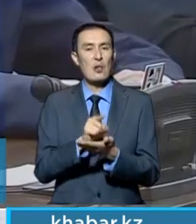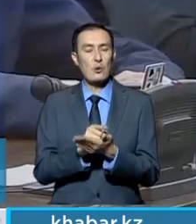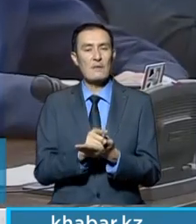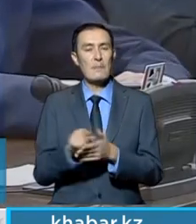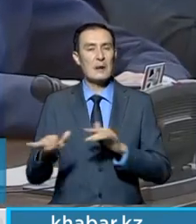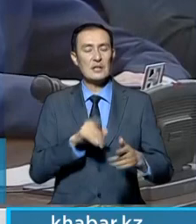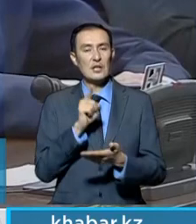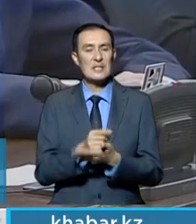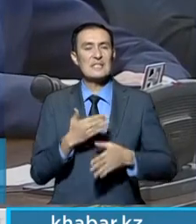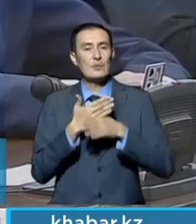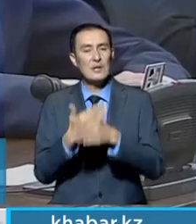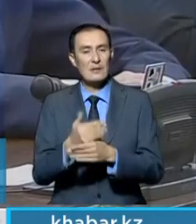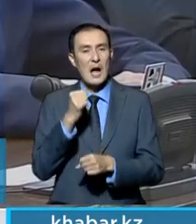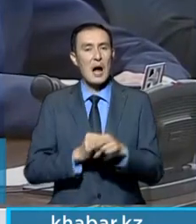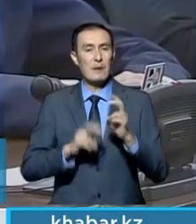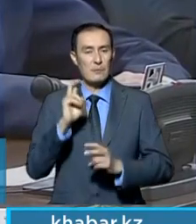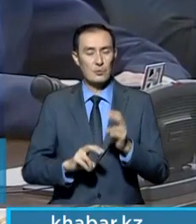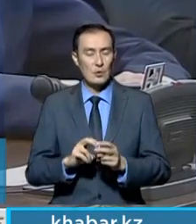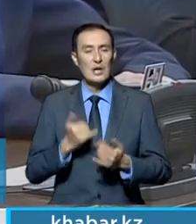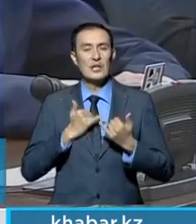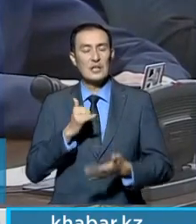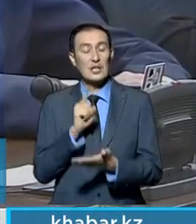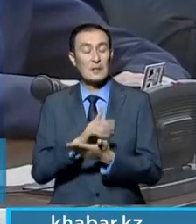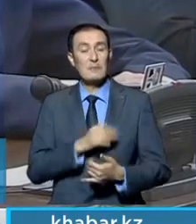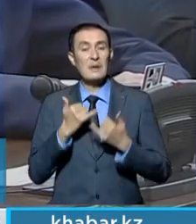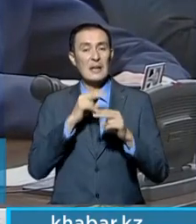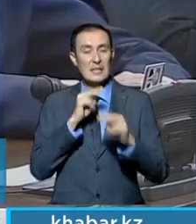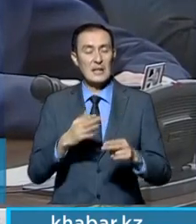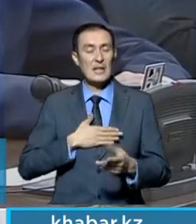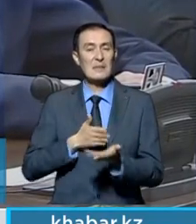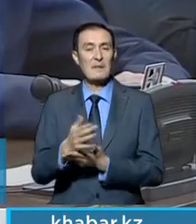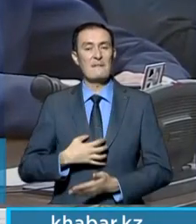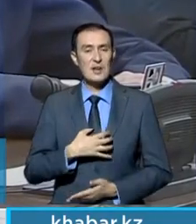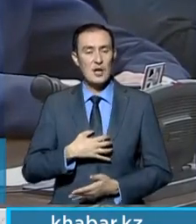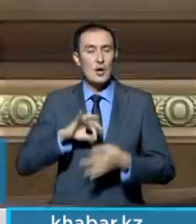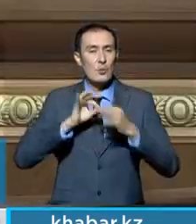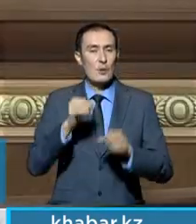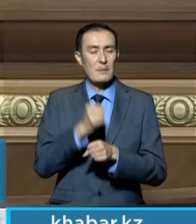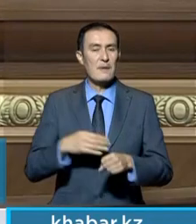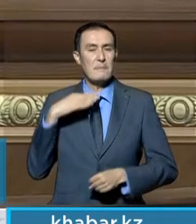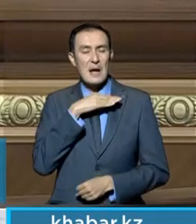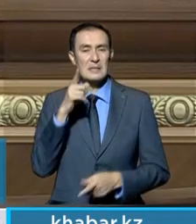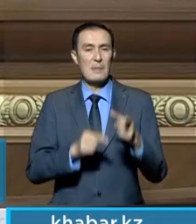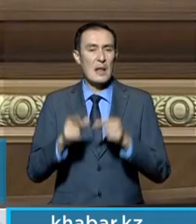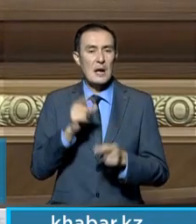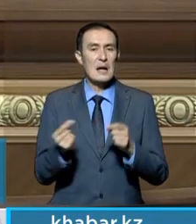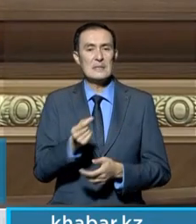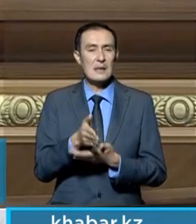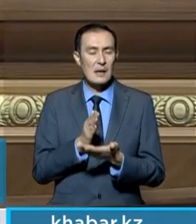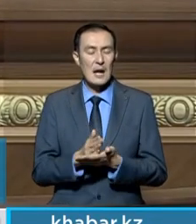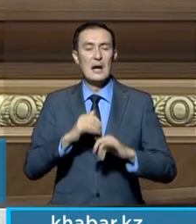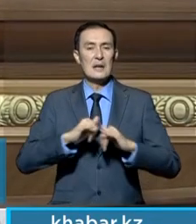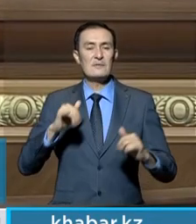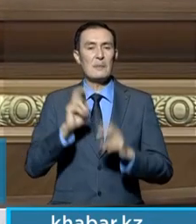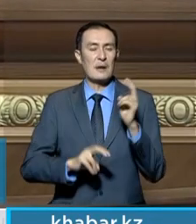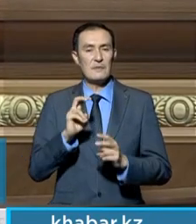должна стимулировать именно переработку. В приоритете должны быть перспективные для нас направления. Глубокая переработка мяса, молока и зерна. Развитие